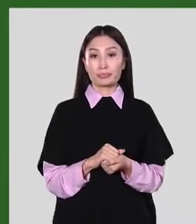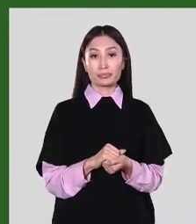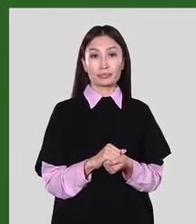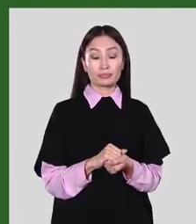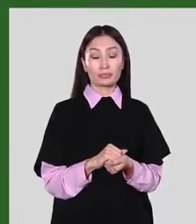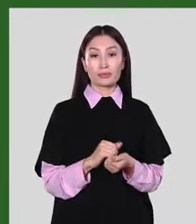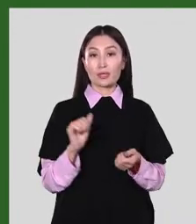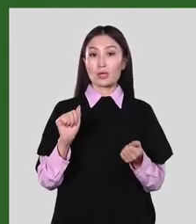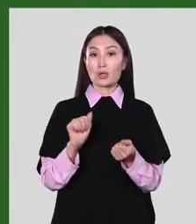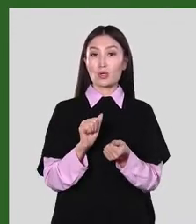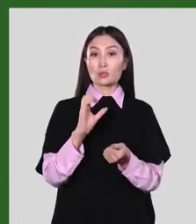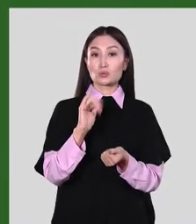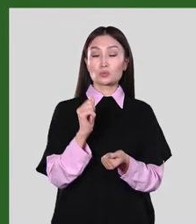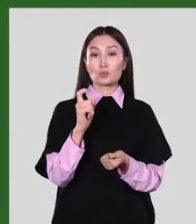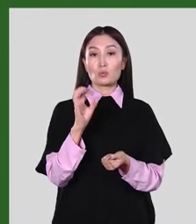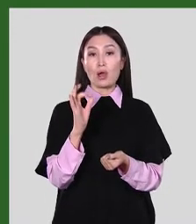суховей